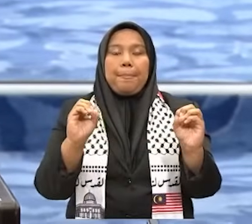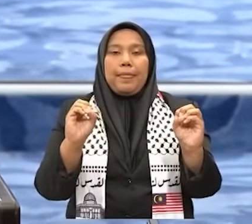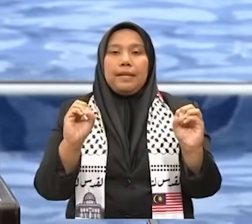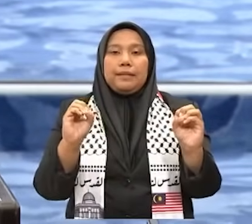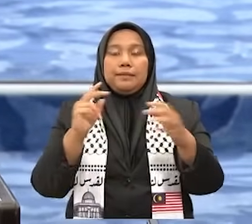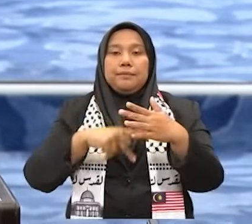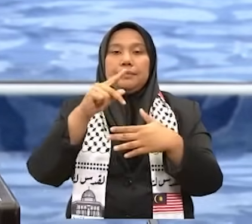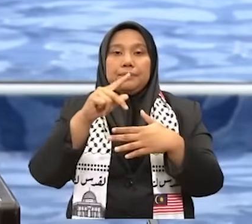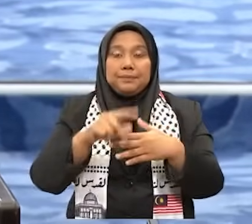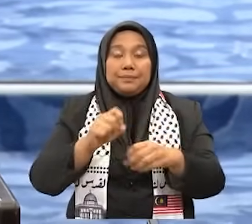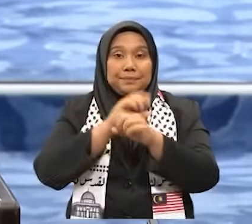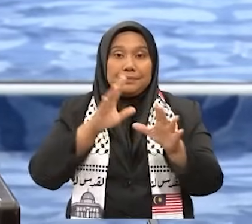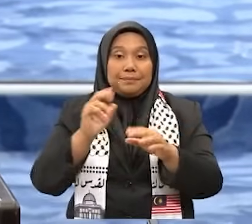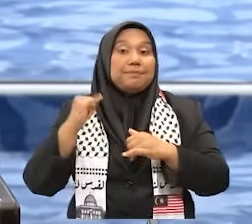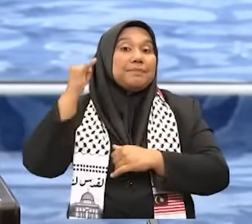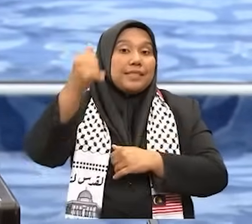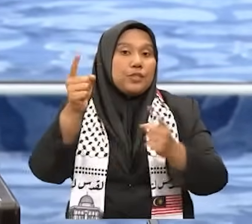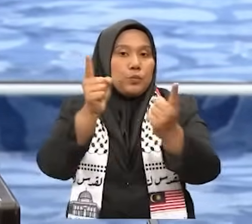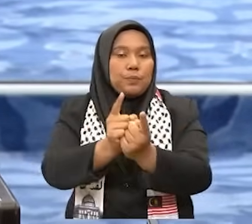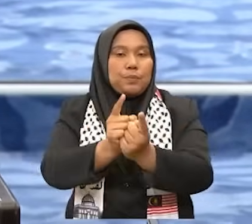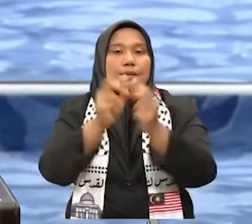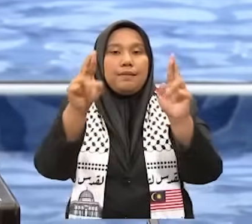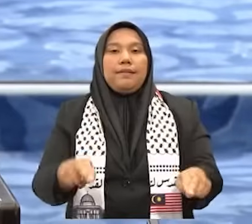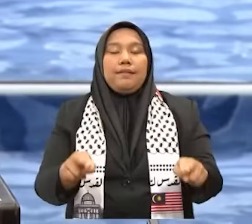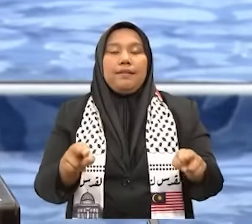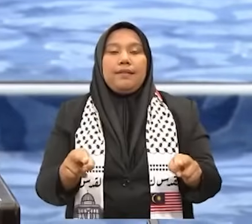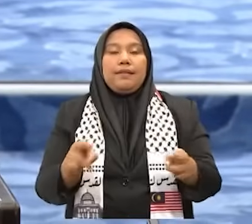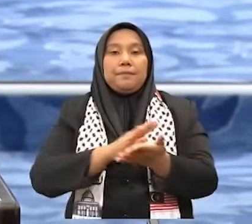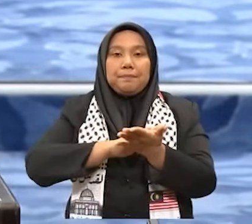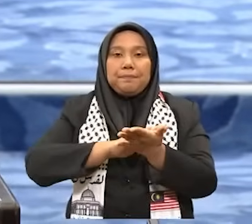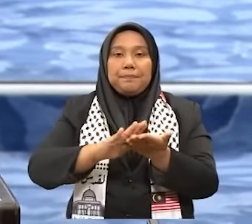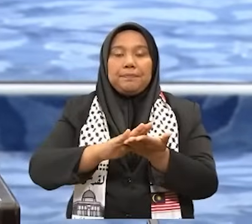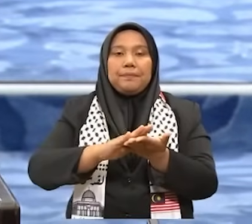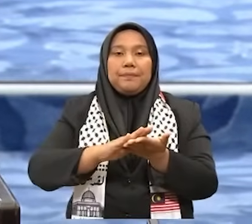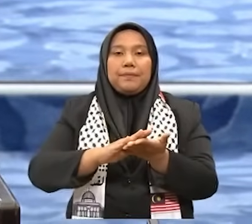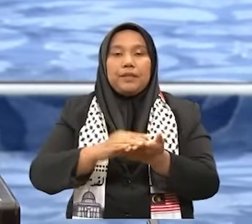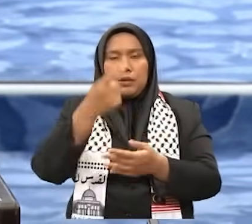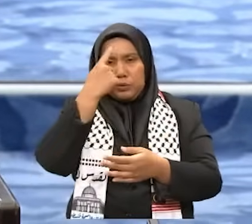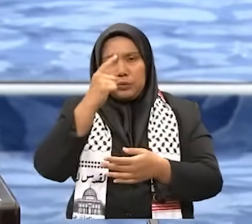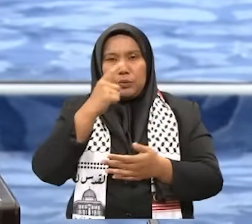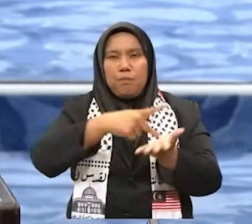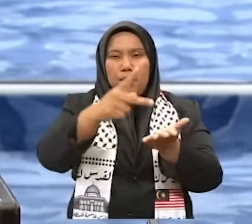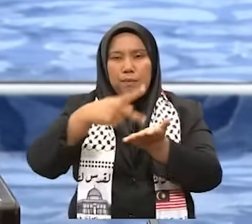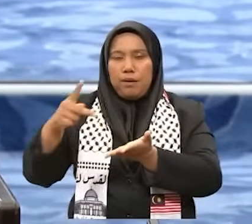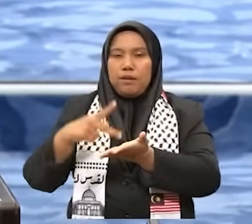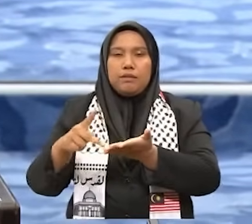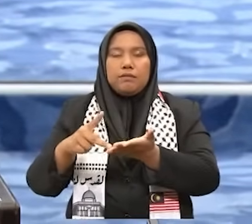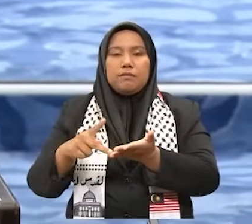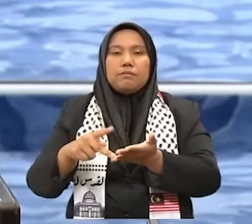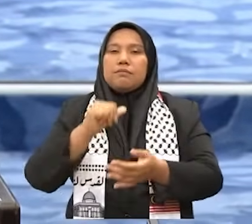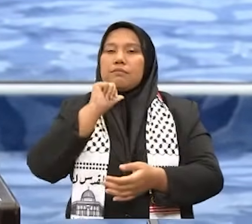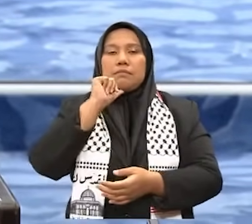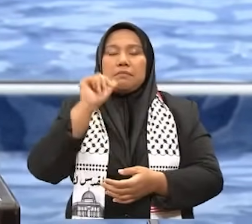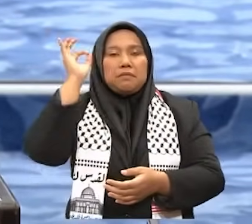turun menyantuni rakyat. Tetapi untuk berbelanja lebih daripada itu, saya tidak fikir ia